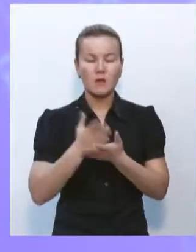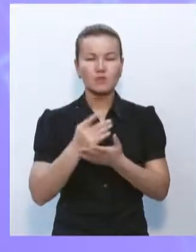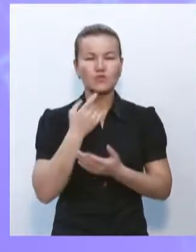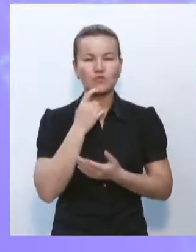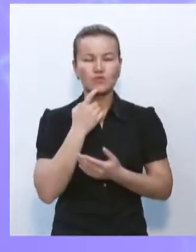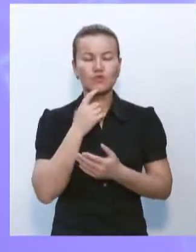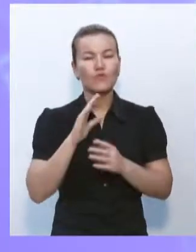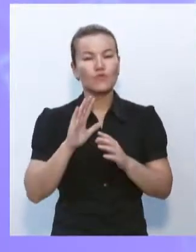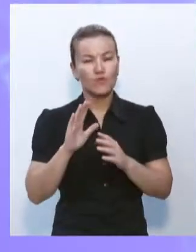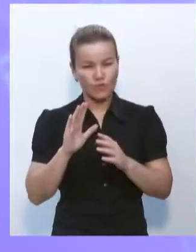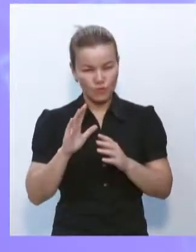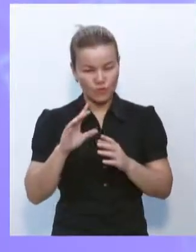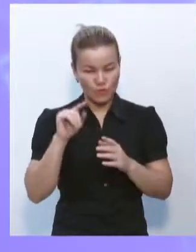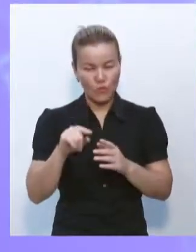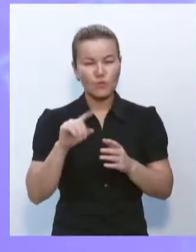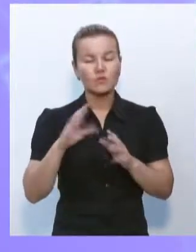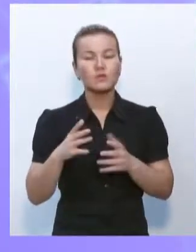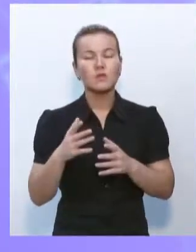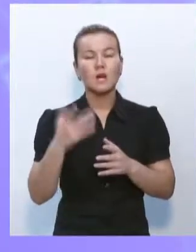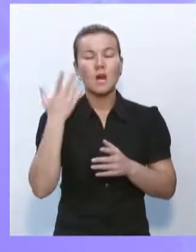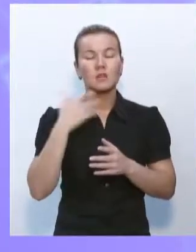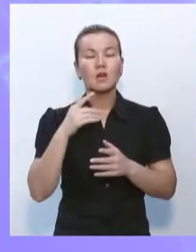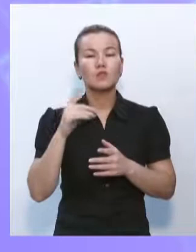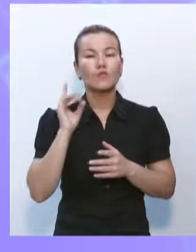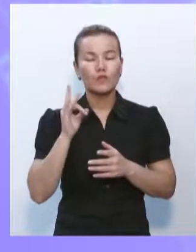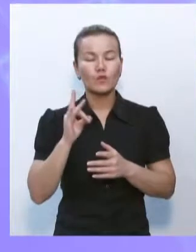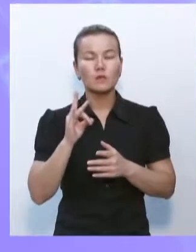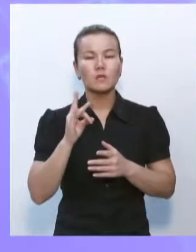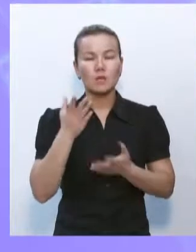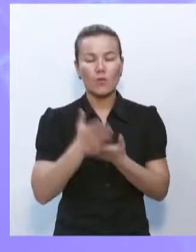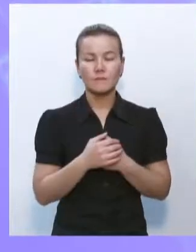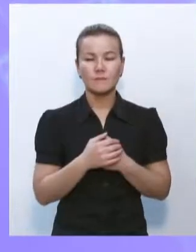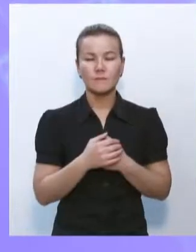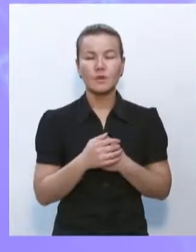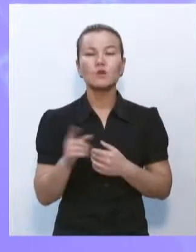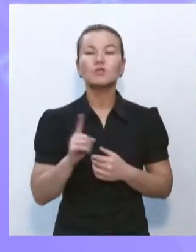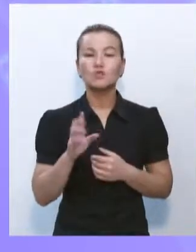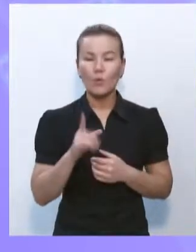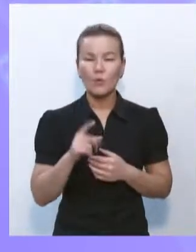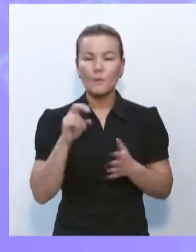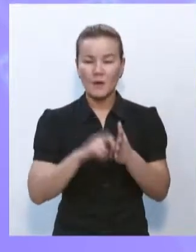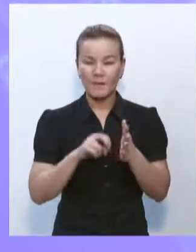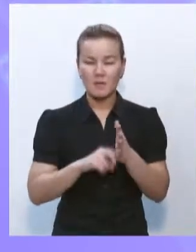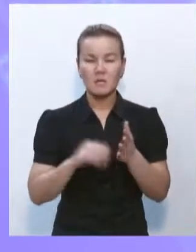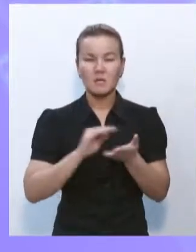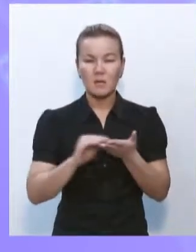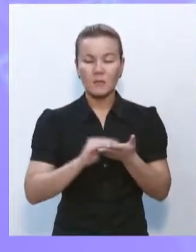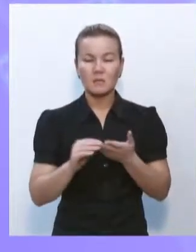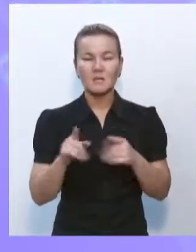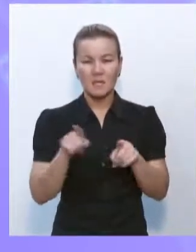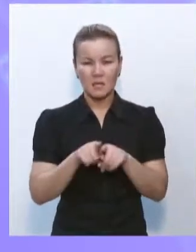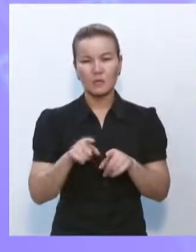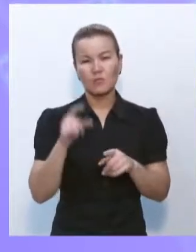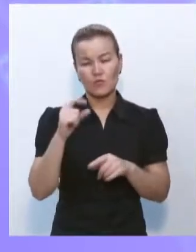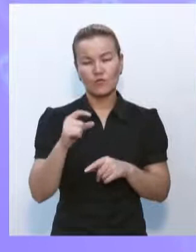том случае, когда звуки находятся в безударном положении. Чтобы проверить написание